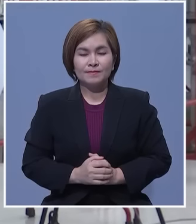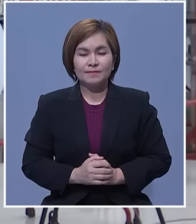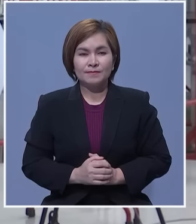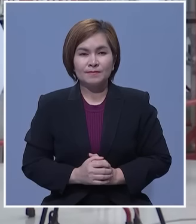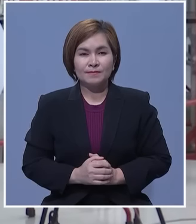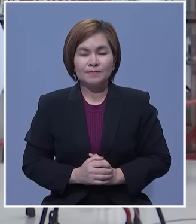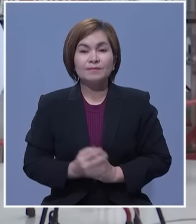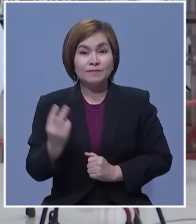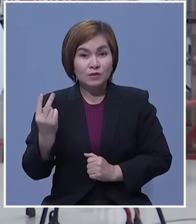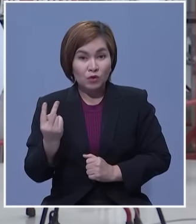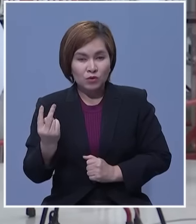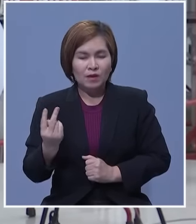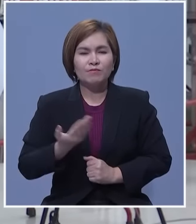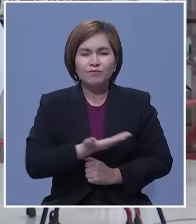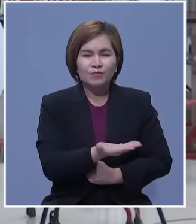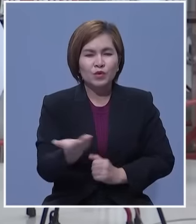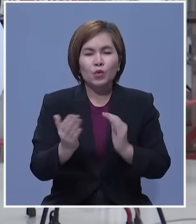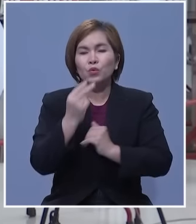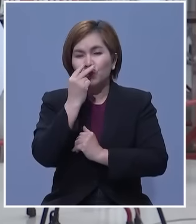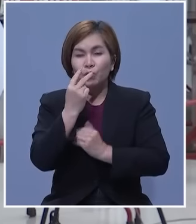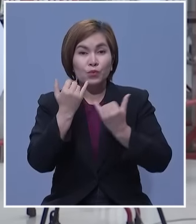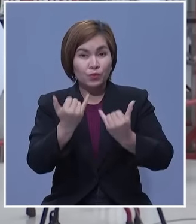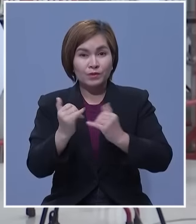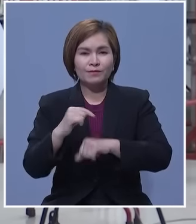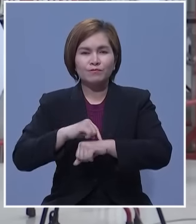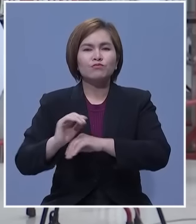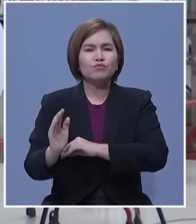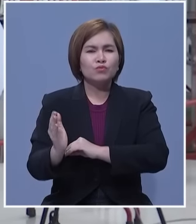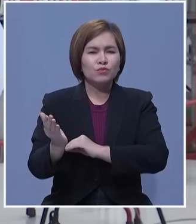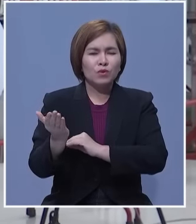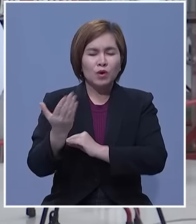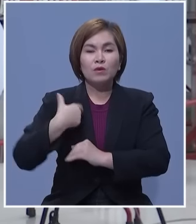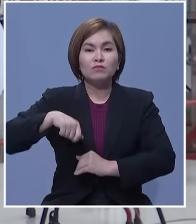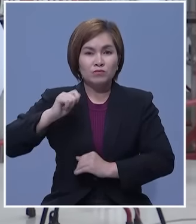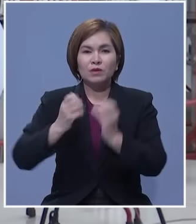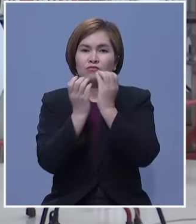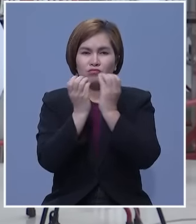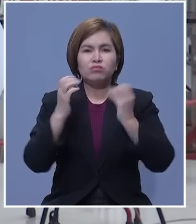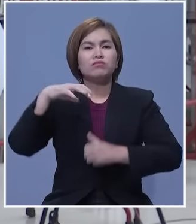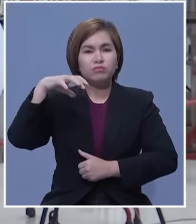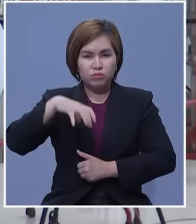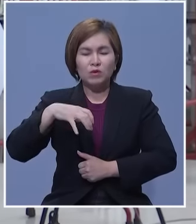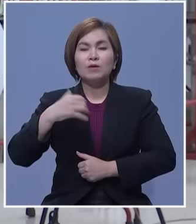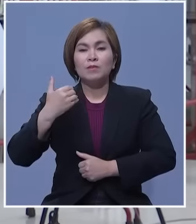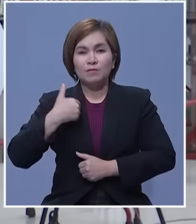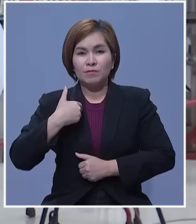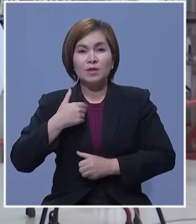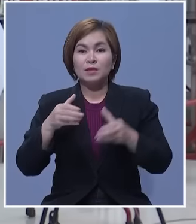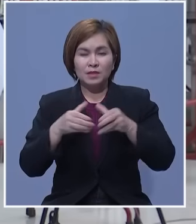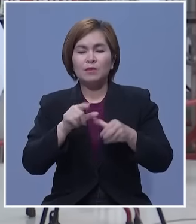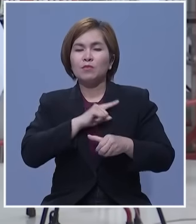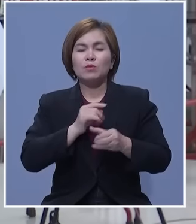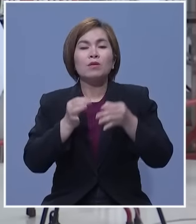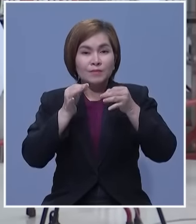ทั้งสองท่านและคุณผู้ชมคะตลอดช่วงเช้าที่ผ่านมานะคะที่สำนักงานศาลรัฐธรรมนูญค่ะองค์คณะตุลาการศาลรัฐธรรมนูญนะคะ